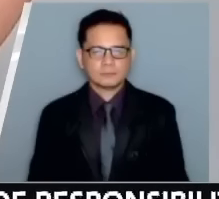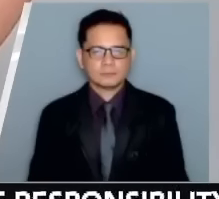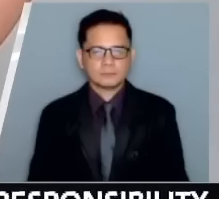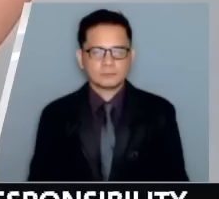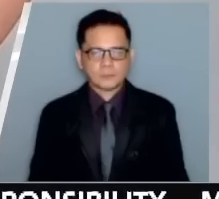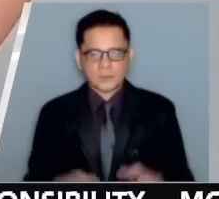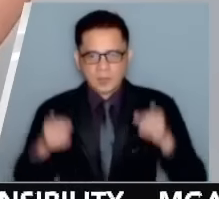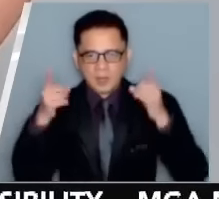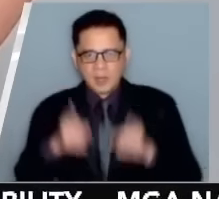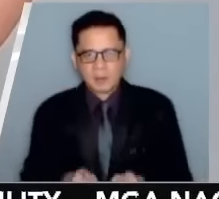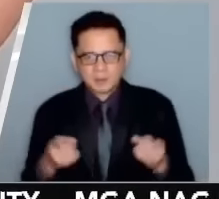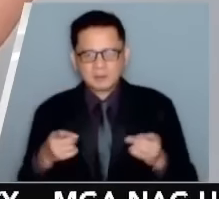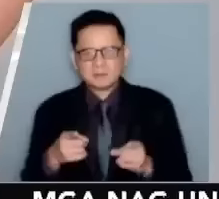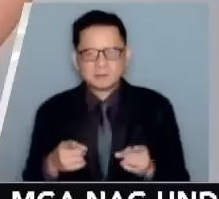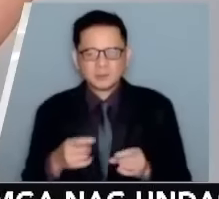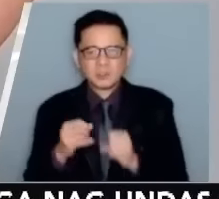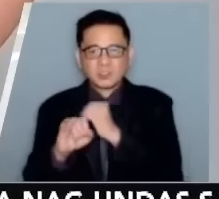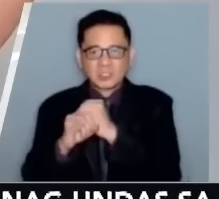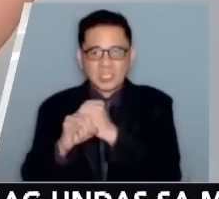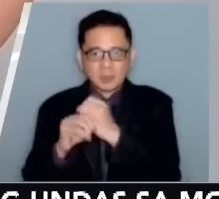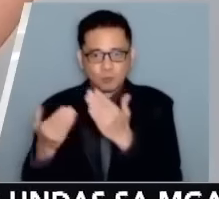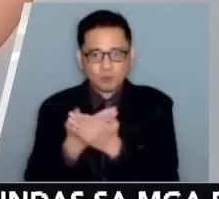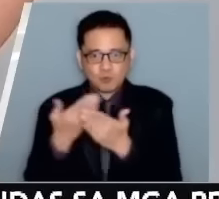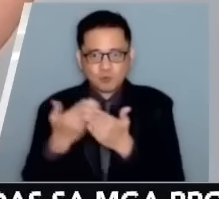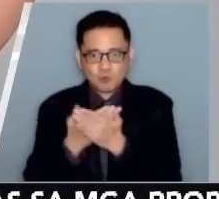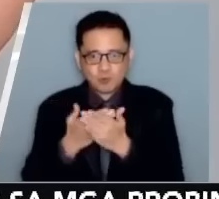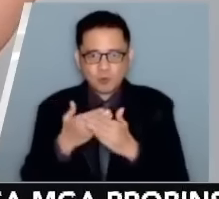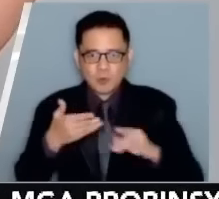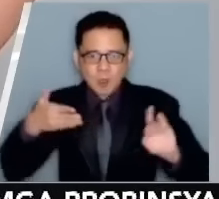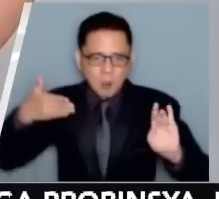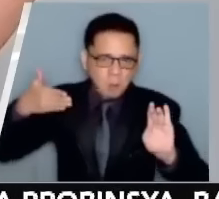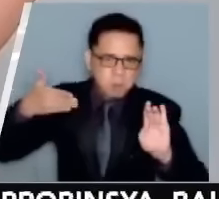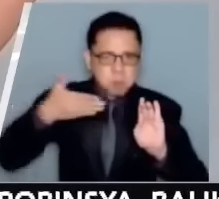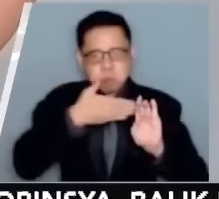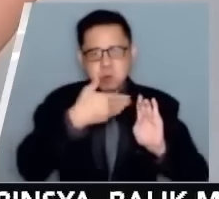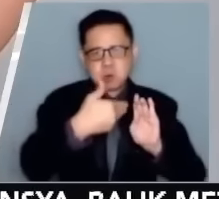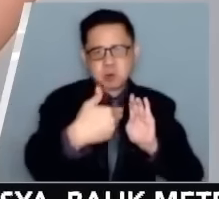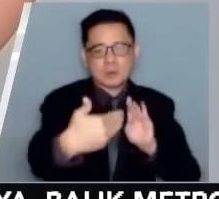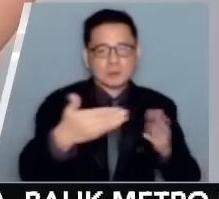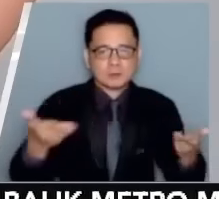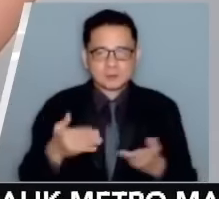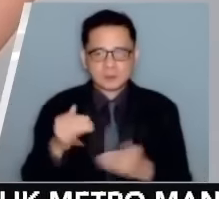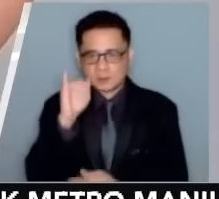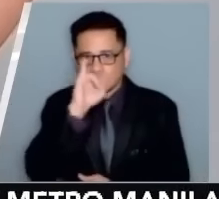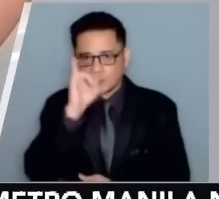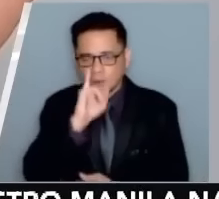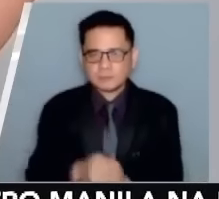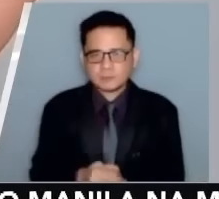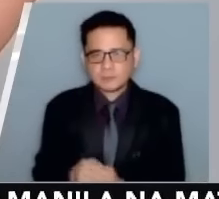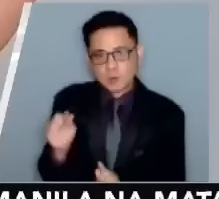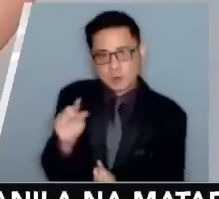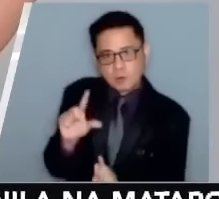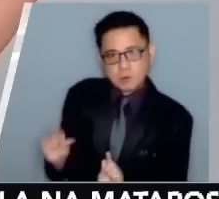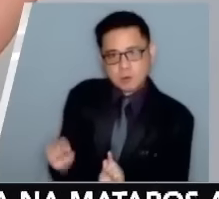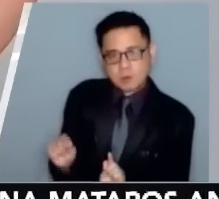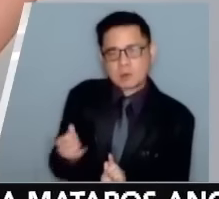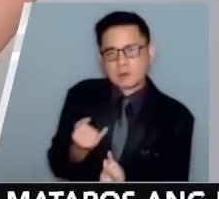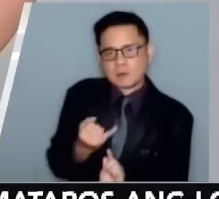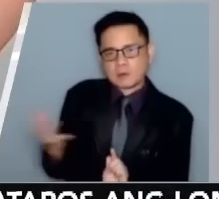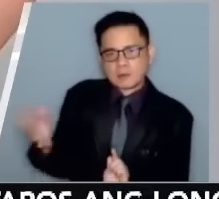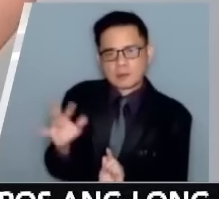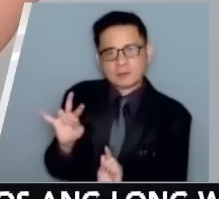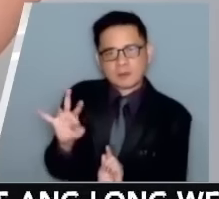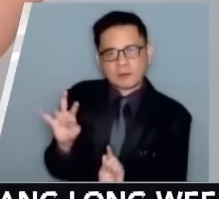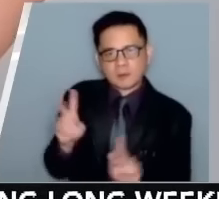ang isang modern jeep sa tigbawan Iloilo sa pagalungan magindanao del Sur naman labing si ang patay dahil sa bakbakan ng dalawang